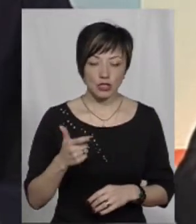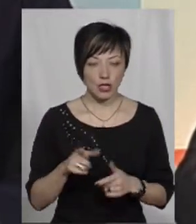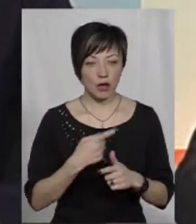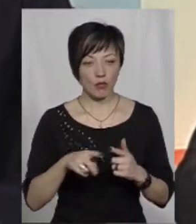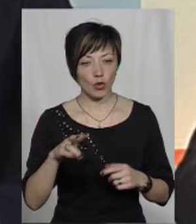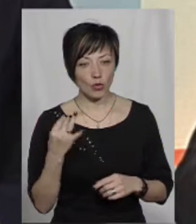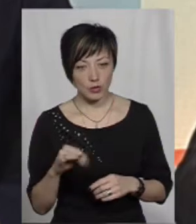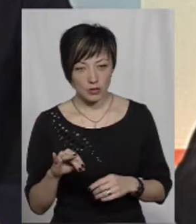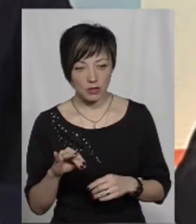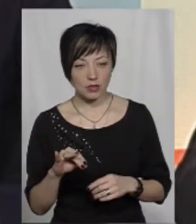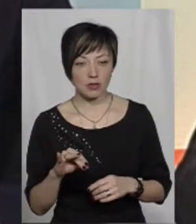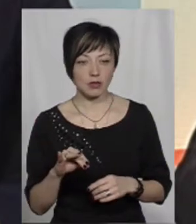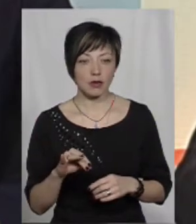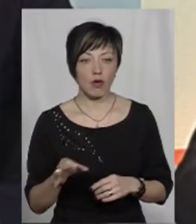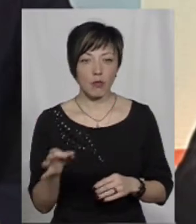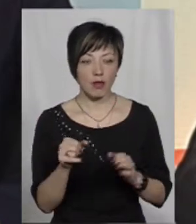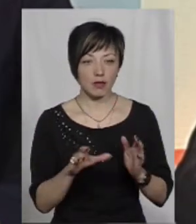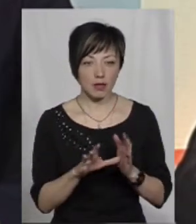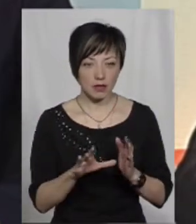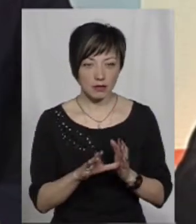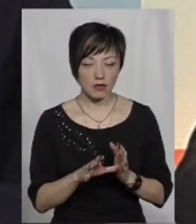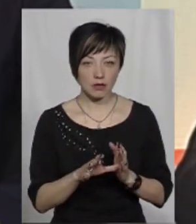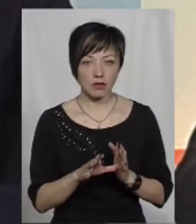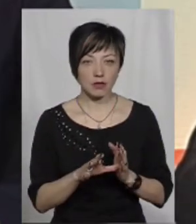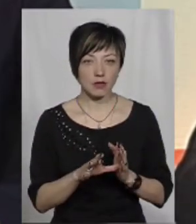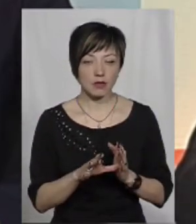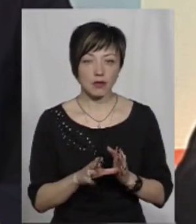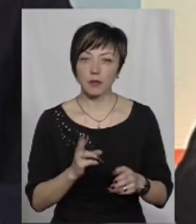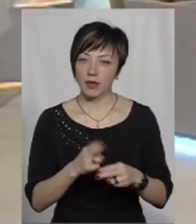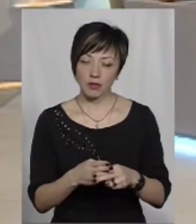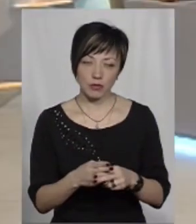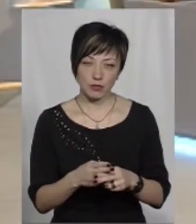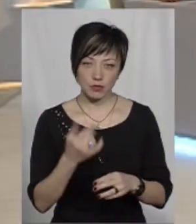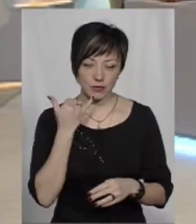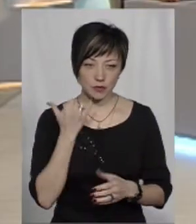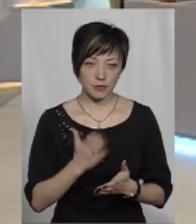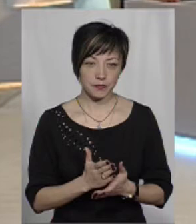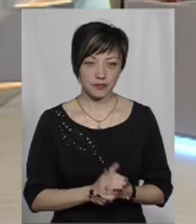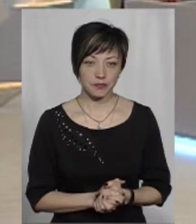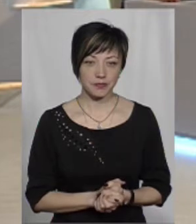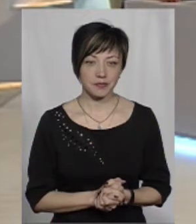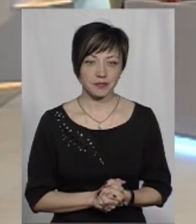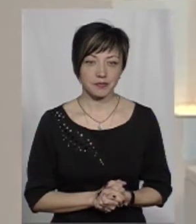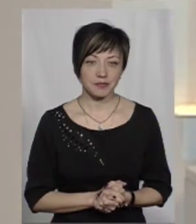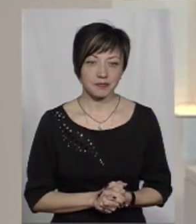або навіть в лютому ще на рахунки Хмельницькобленерго. Відповідно... Так, переб'ю дзвіночок.